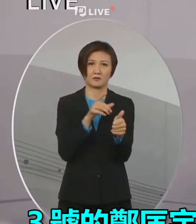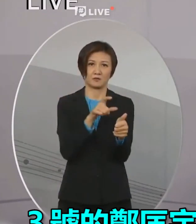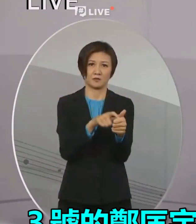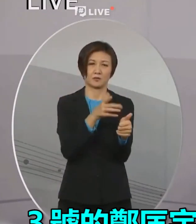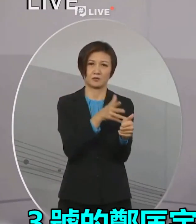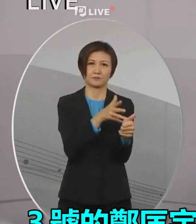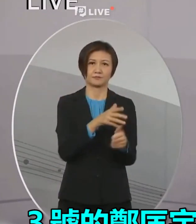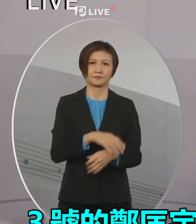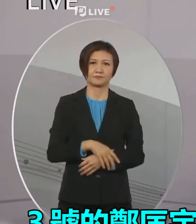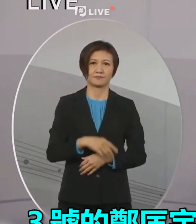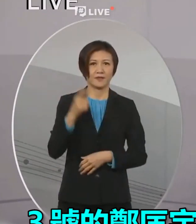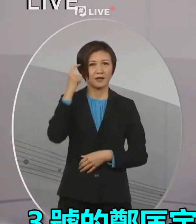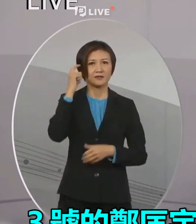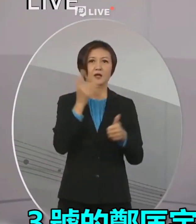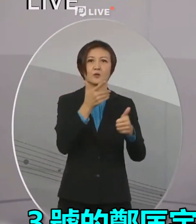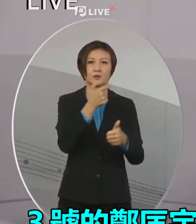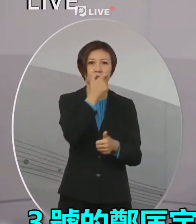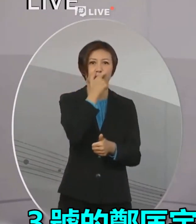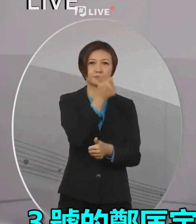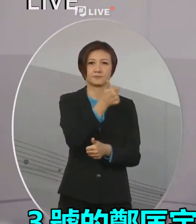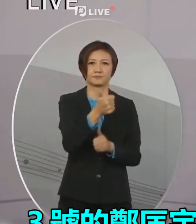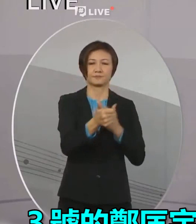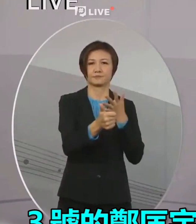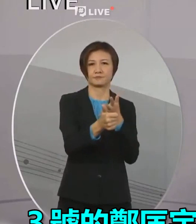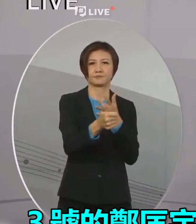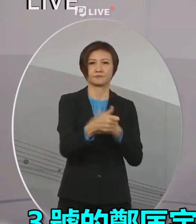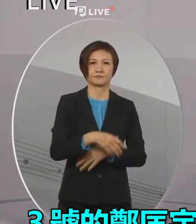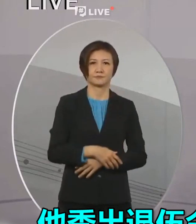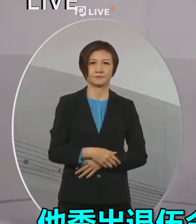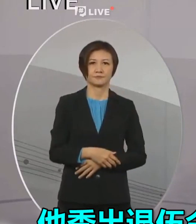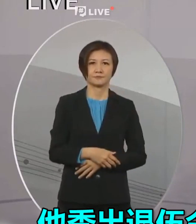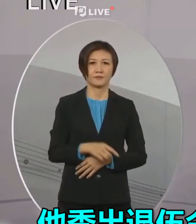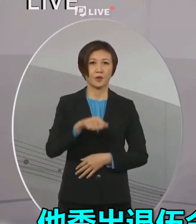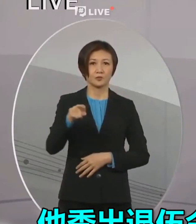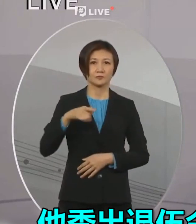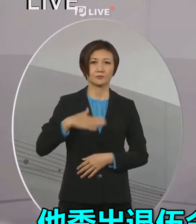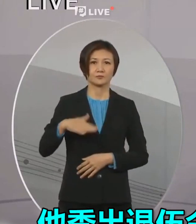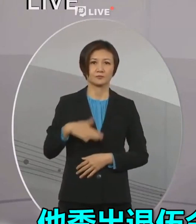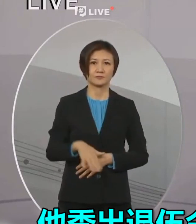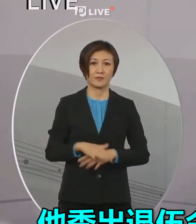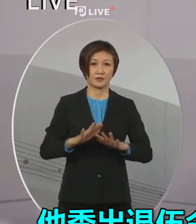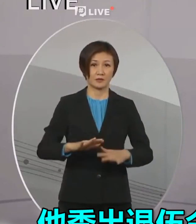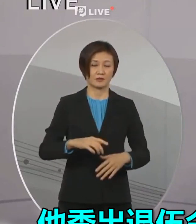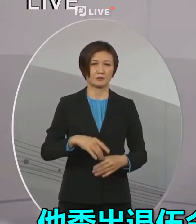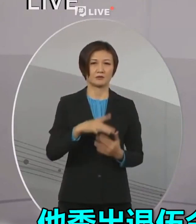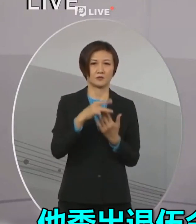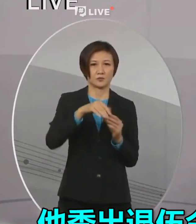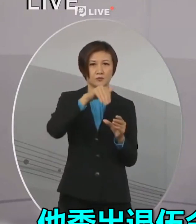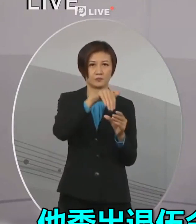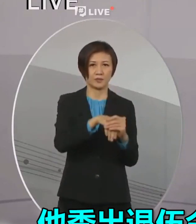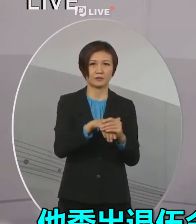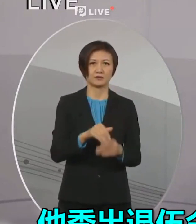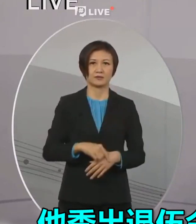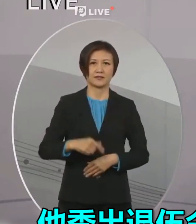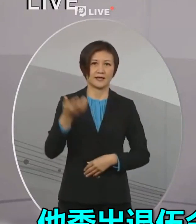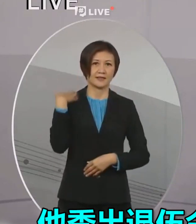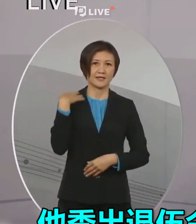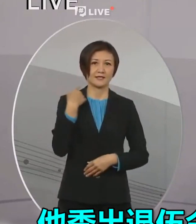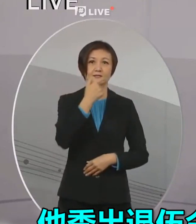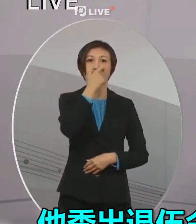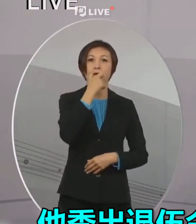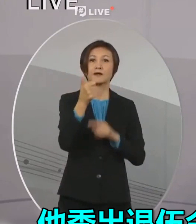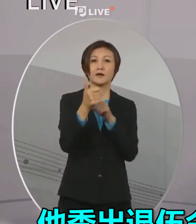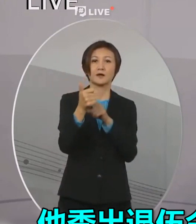我想要请教蒋万安先生，我们都知道啊，这次选举呢，因为当年您没有当